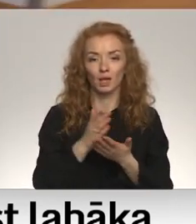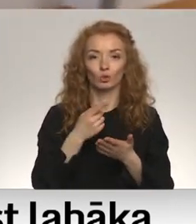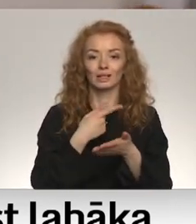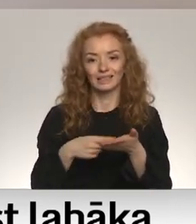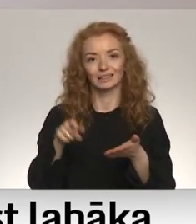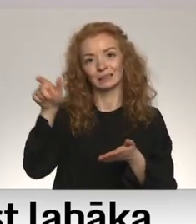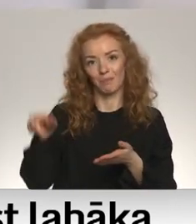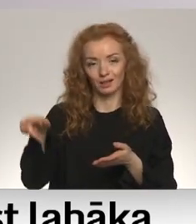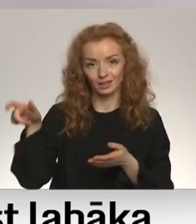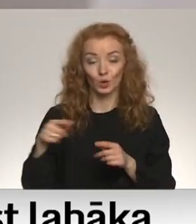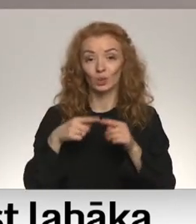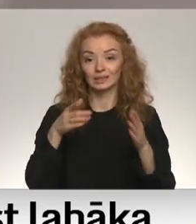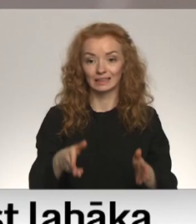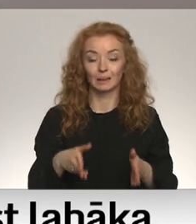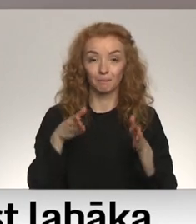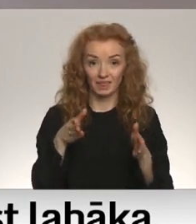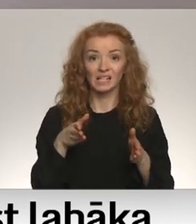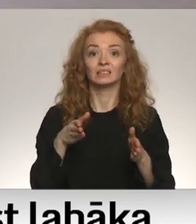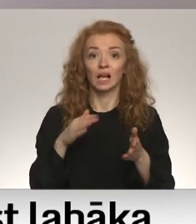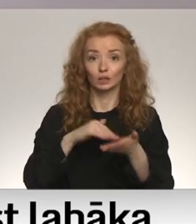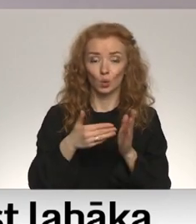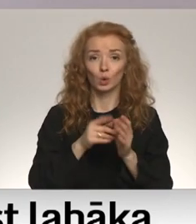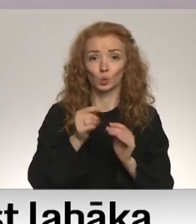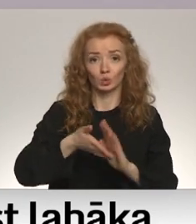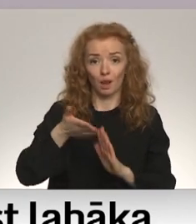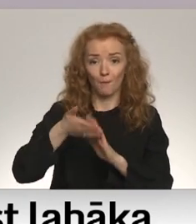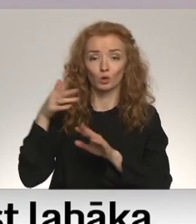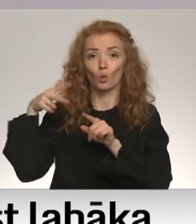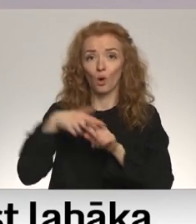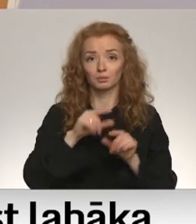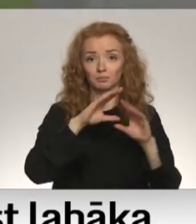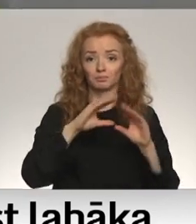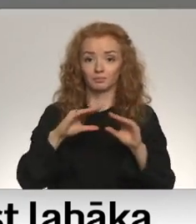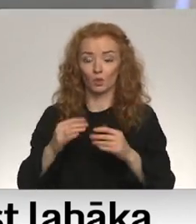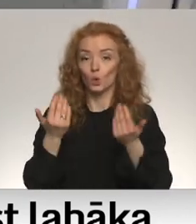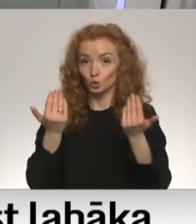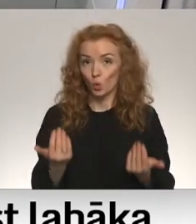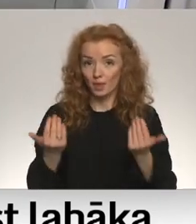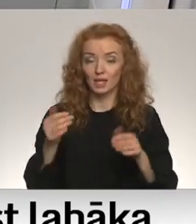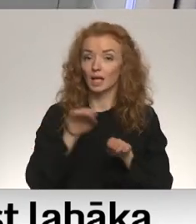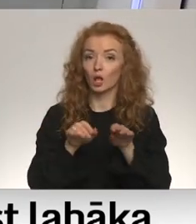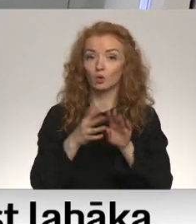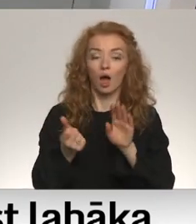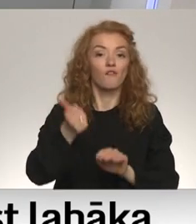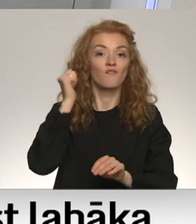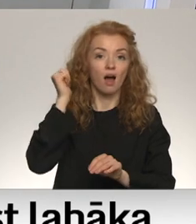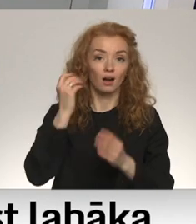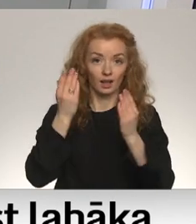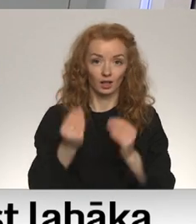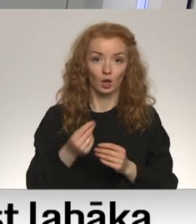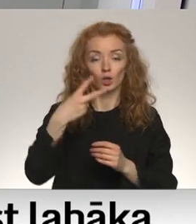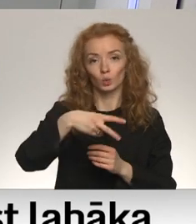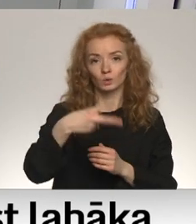Tikmēr slimnīcās, lai gan tendence ir laba un noslodze samazinās, šodien, salīdzinot ar vakardienu, ir par